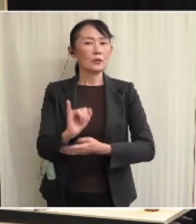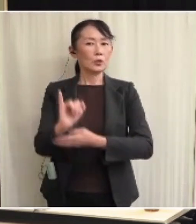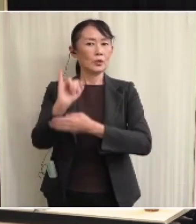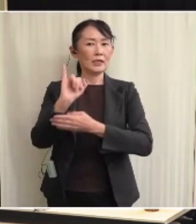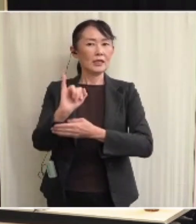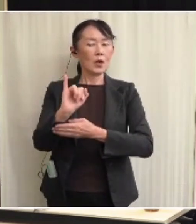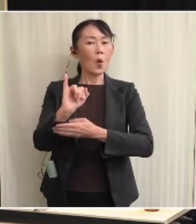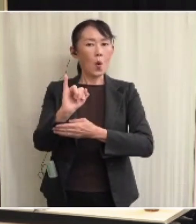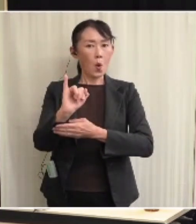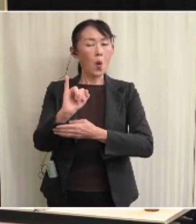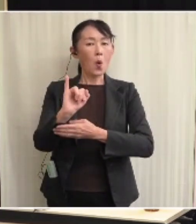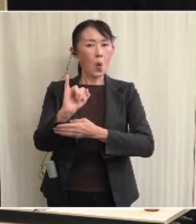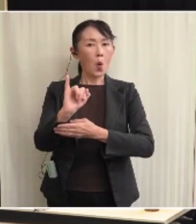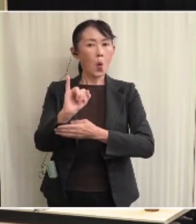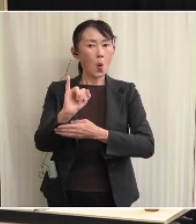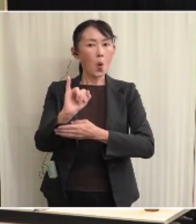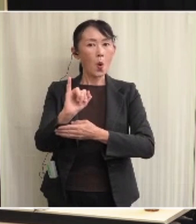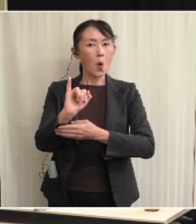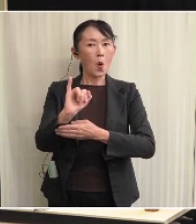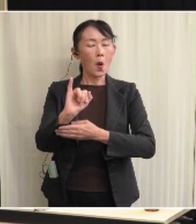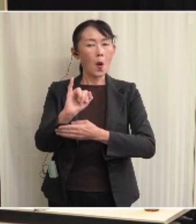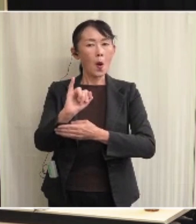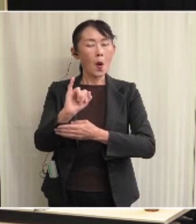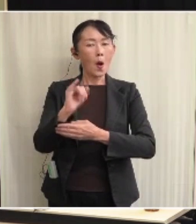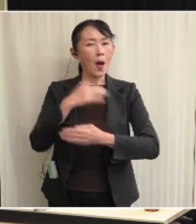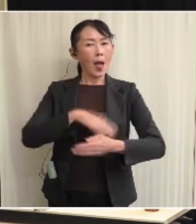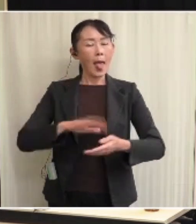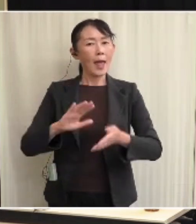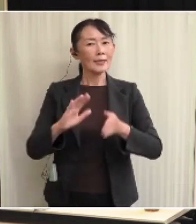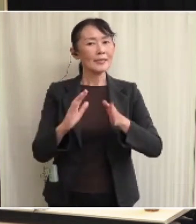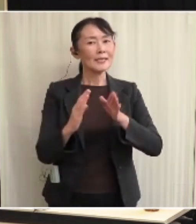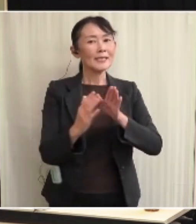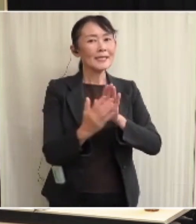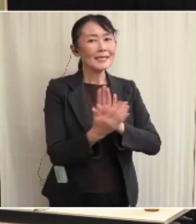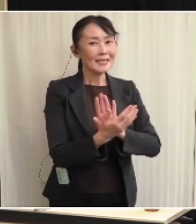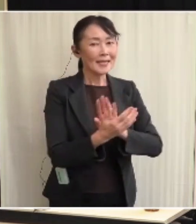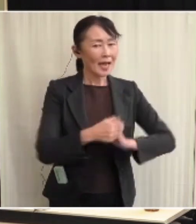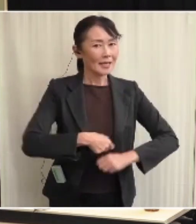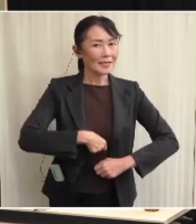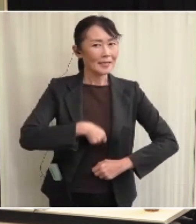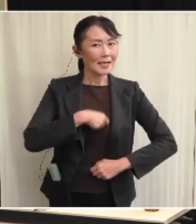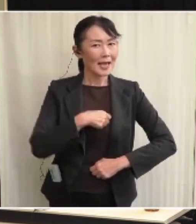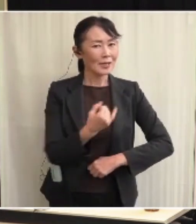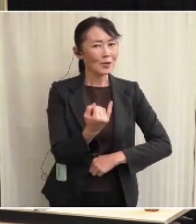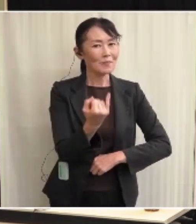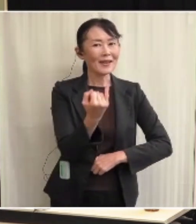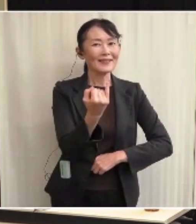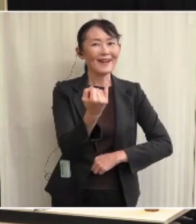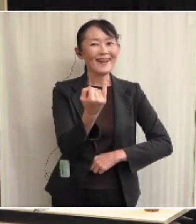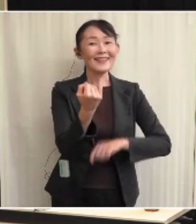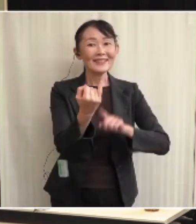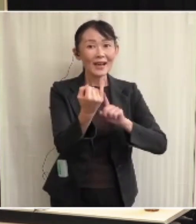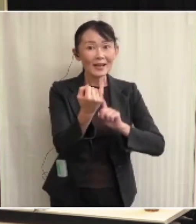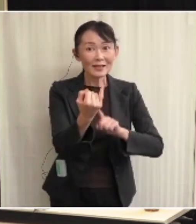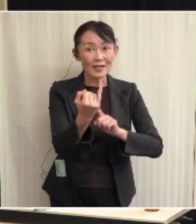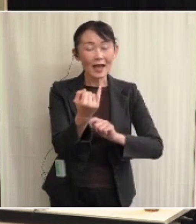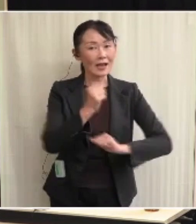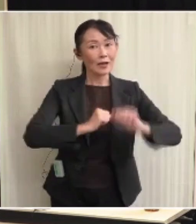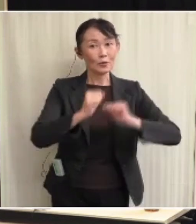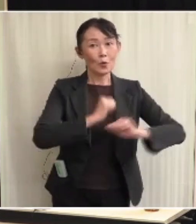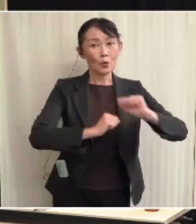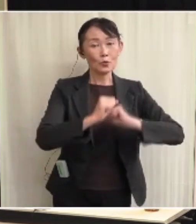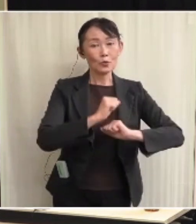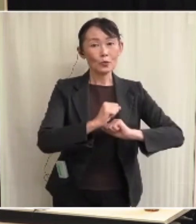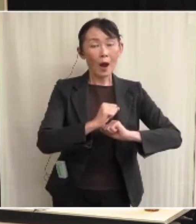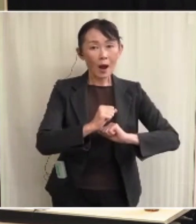でヒーローに変身してこうアクションシーンを繰り広げるという、なんかすごい一線を画したアニメだな